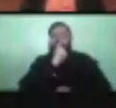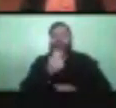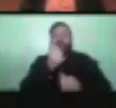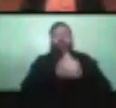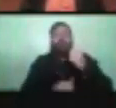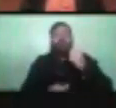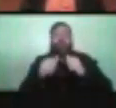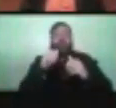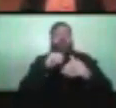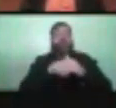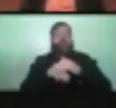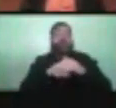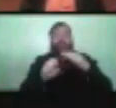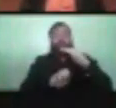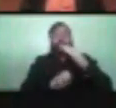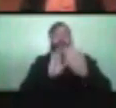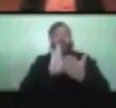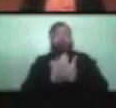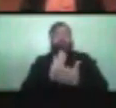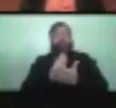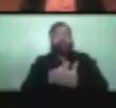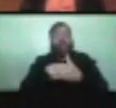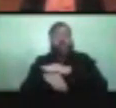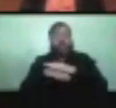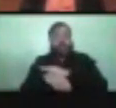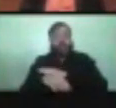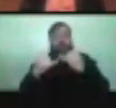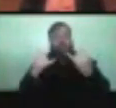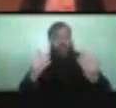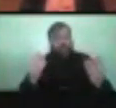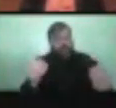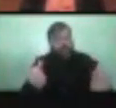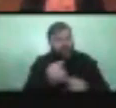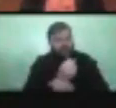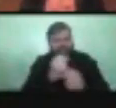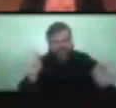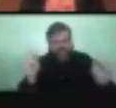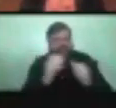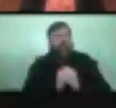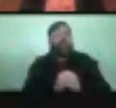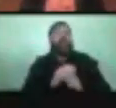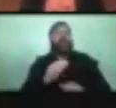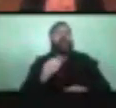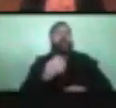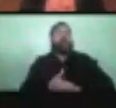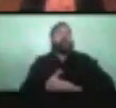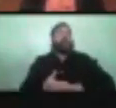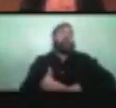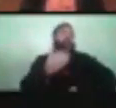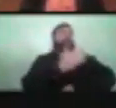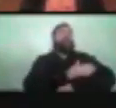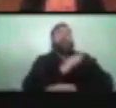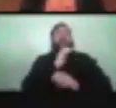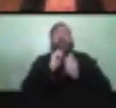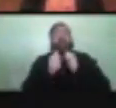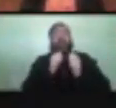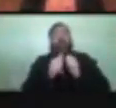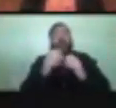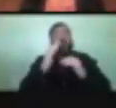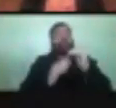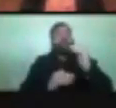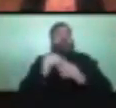ujenzi wa shule 11 katika siku zijazo, na tutashiriki nanyi wa kuboresha